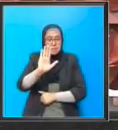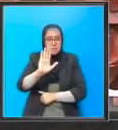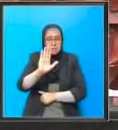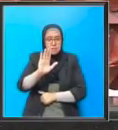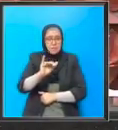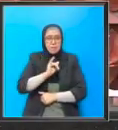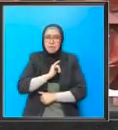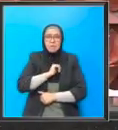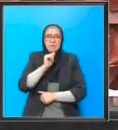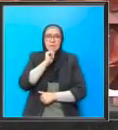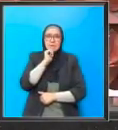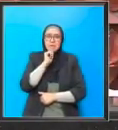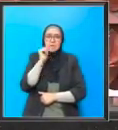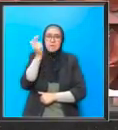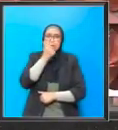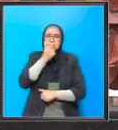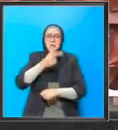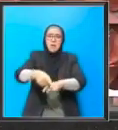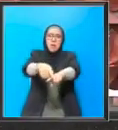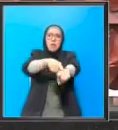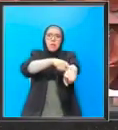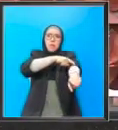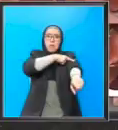Tak nak pergi panjang lebar